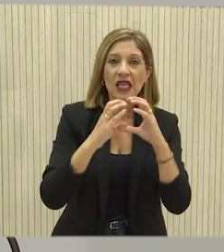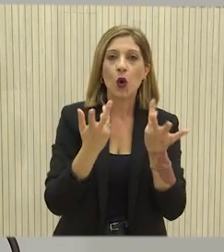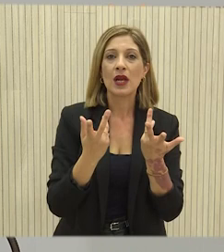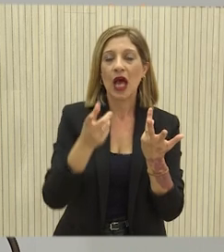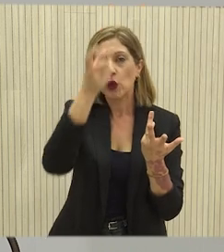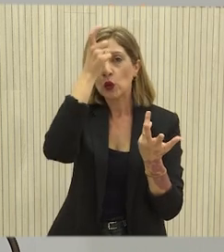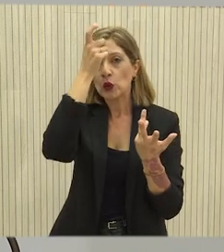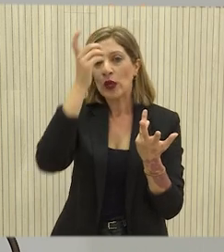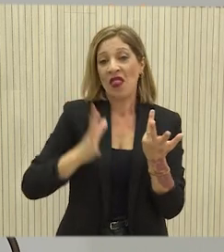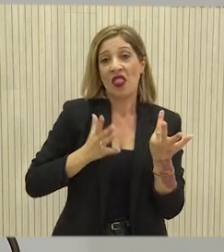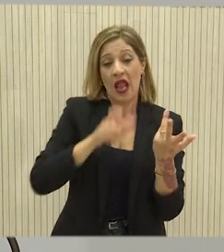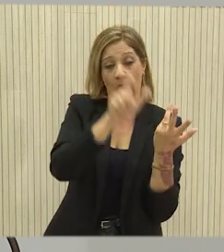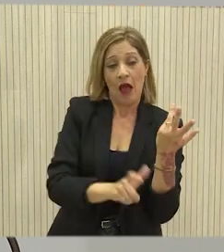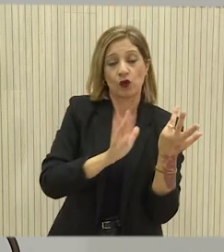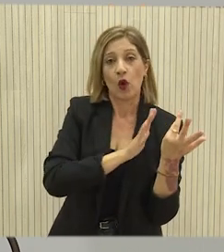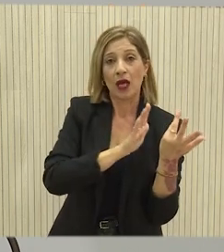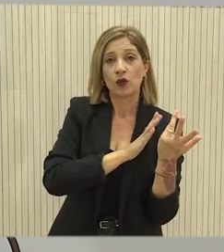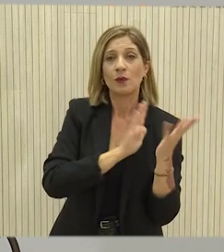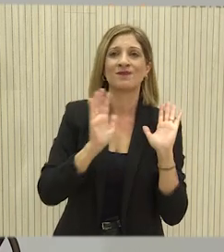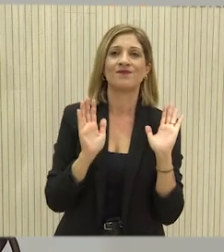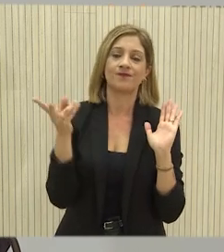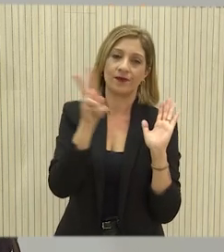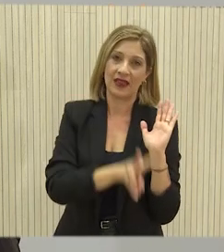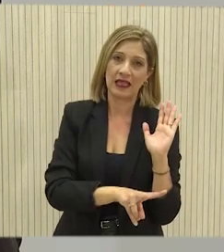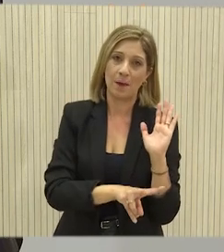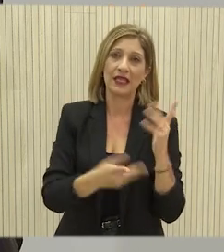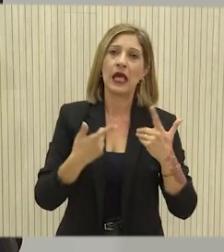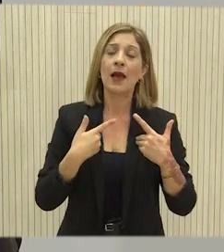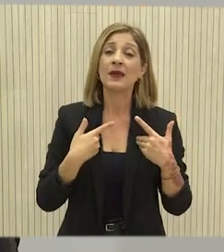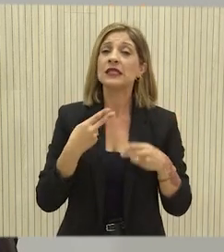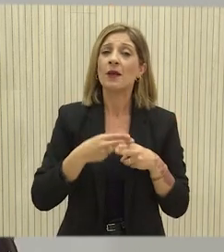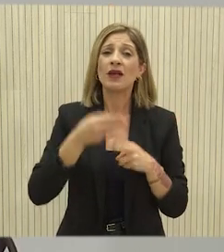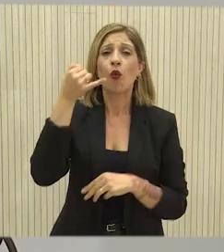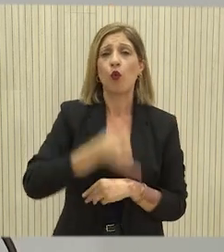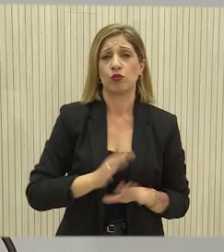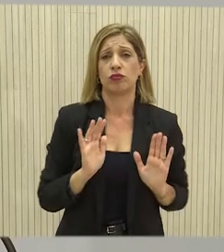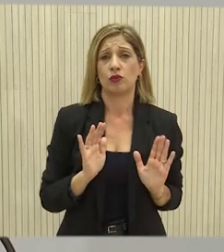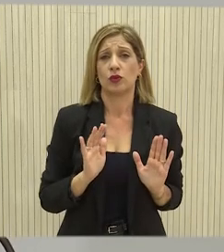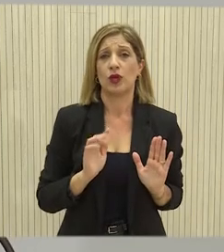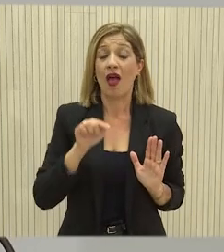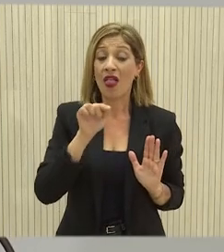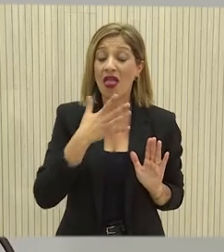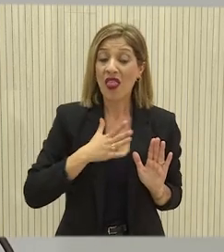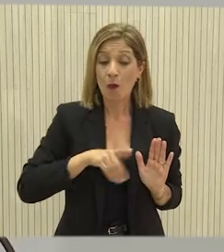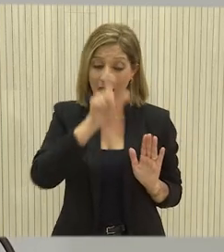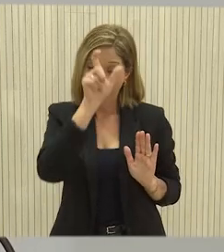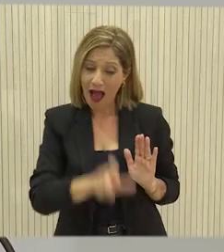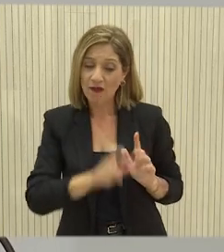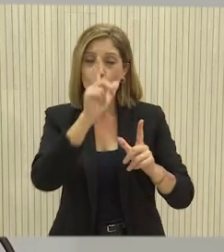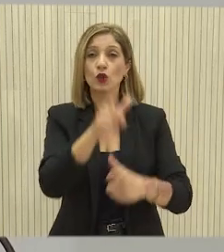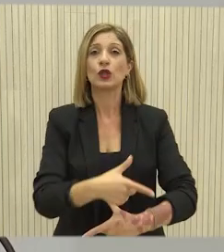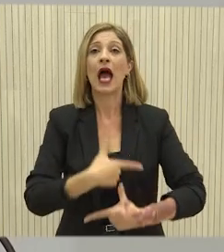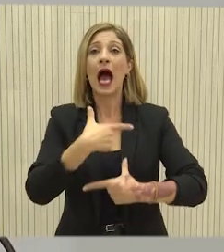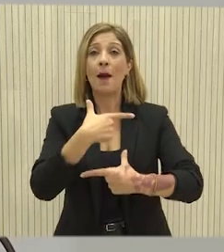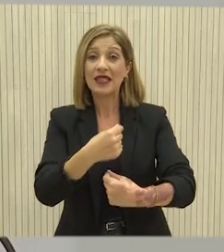υπάρχει έδαφος για συνομιλίες. Εμάς αυτό που μας ενδιαφέρει είναι η ουσία. Και η ουσία είναι αυτός ο απεσταλμένος, αυτή η προσωπικότητα που θα